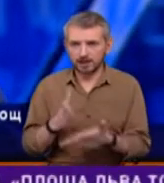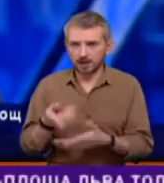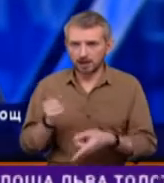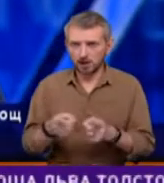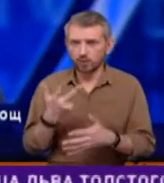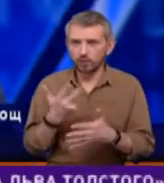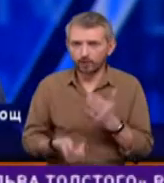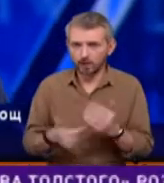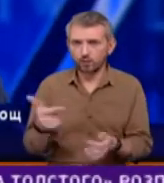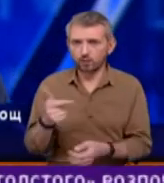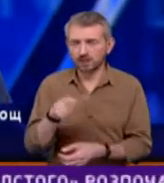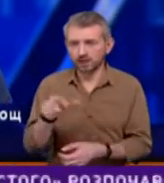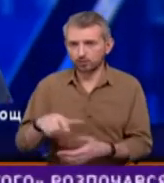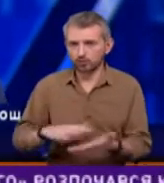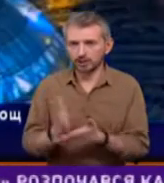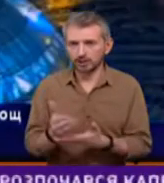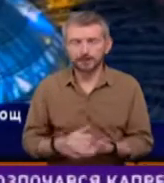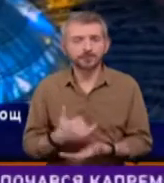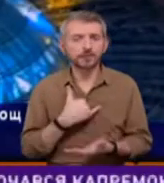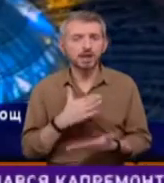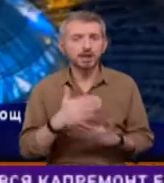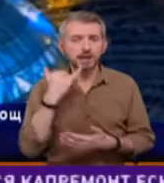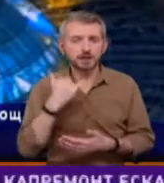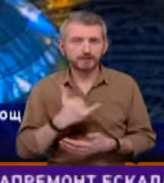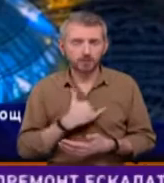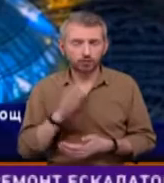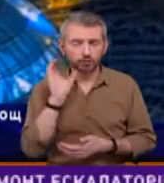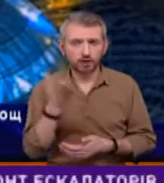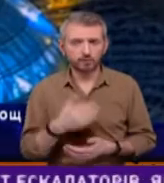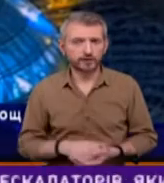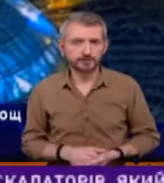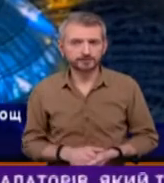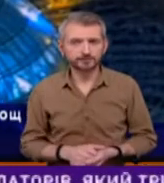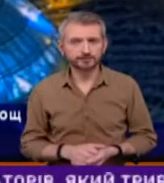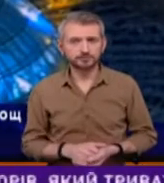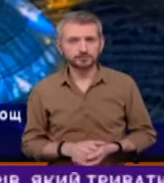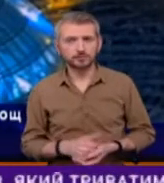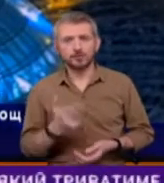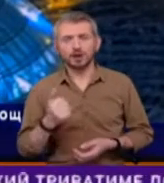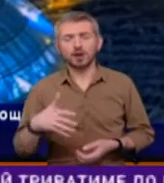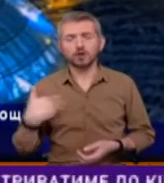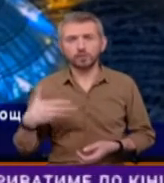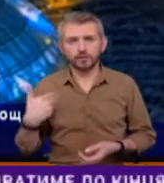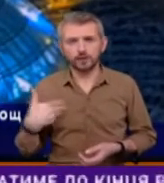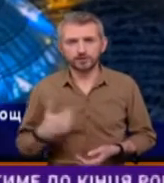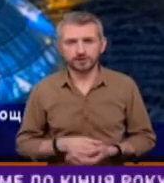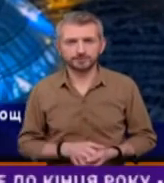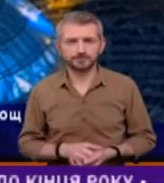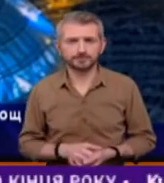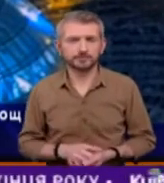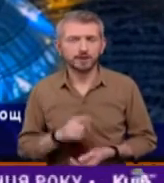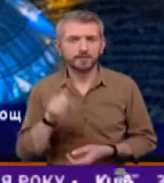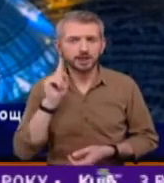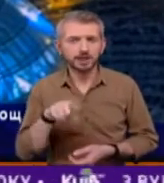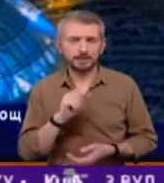провал гуманітарної політики. У нас є телефонний дзвінок на цей момент. Алло, слухаємо вас уважно. Алло. Да, доброго вечора. Добрий вечір. Ви